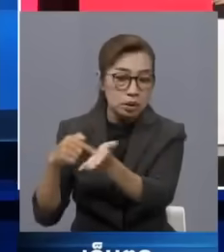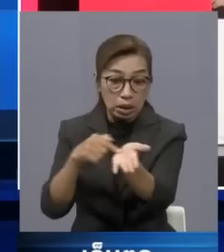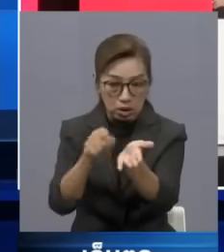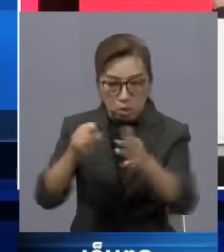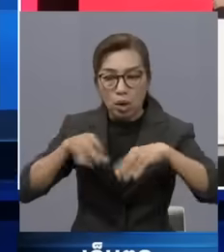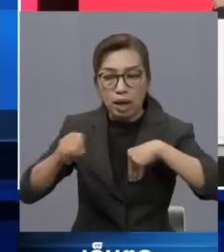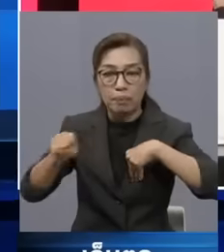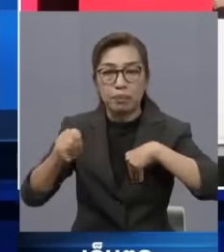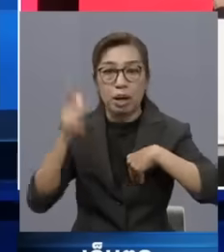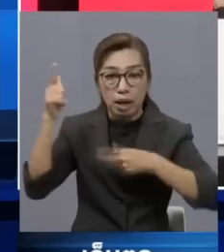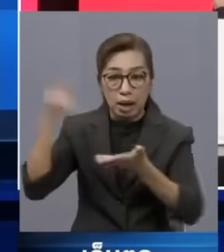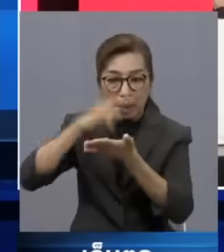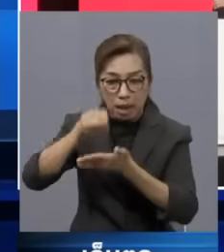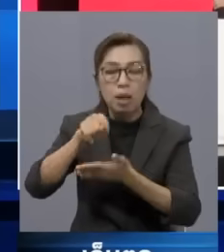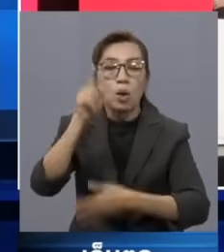ต่อ